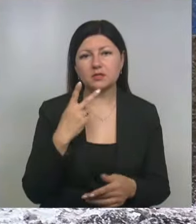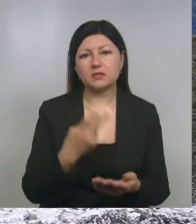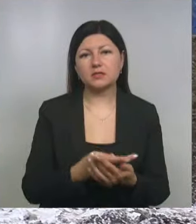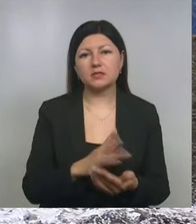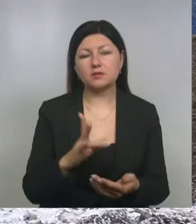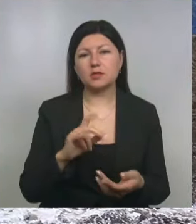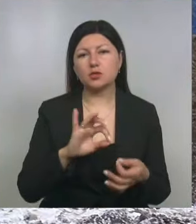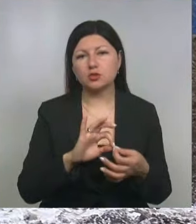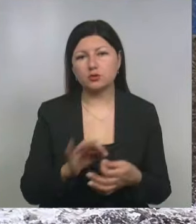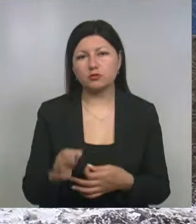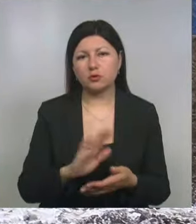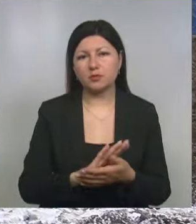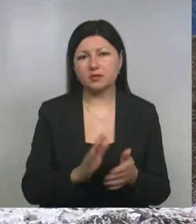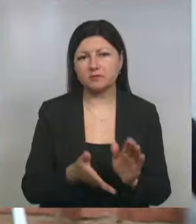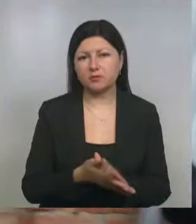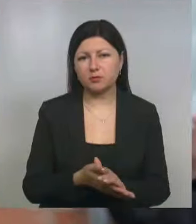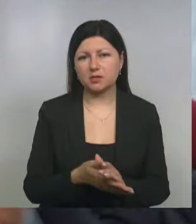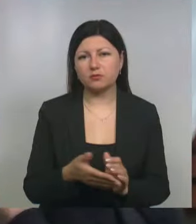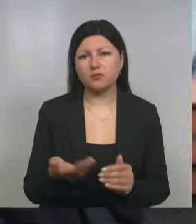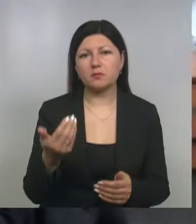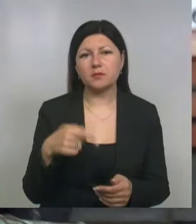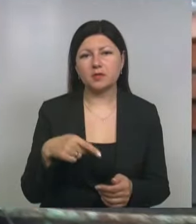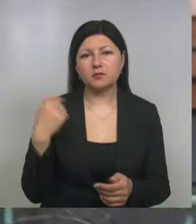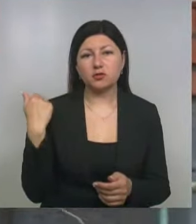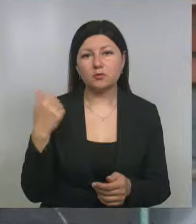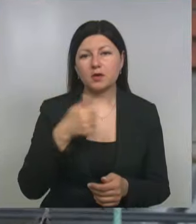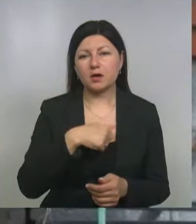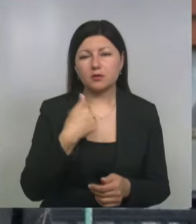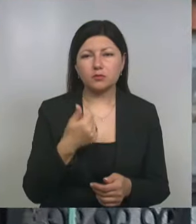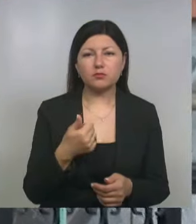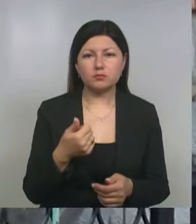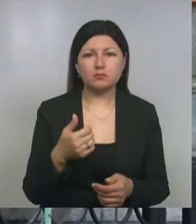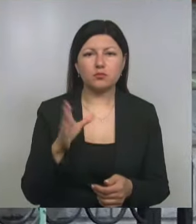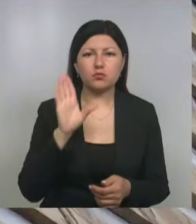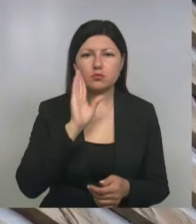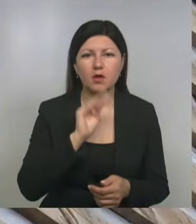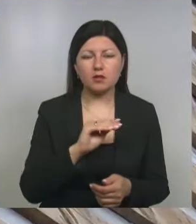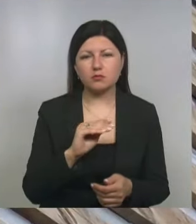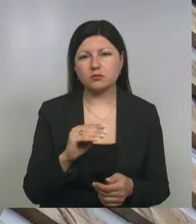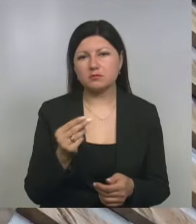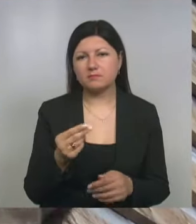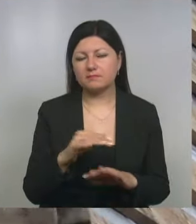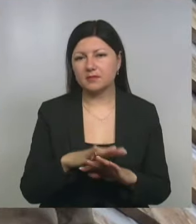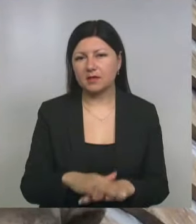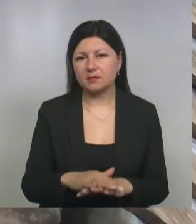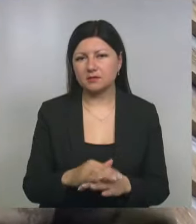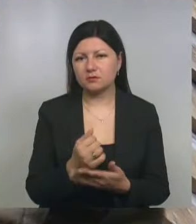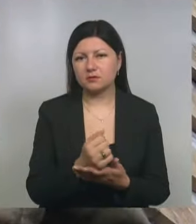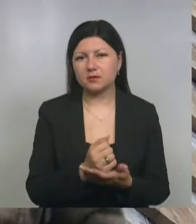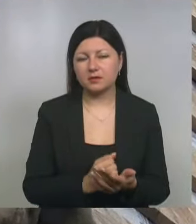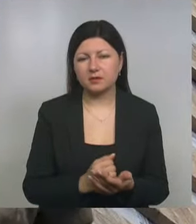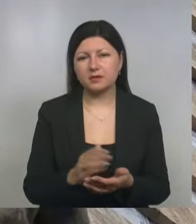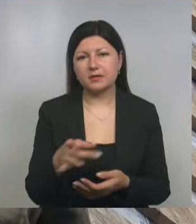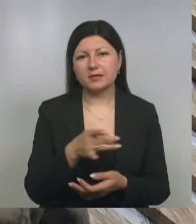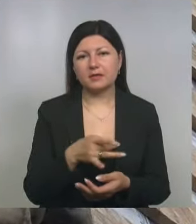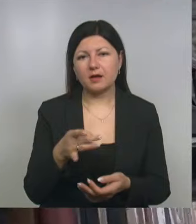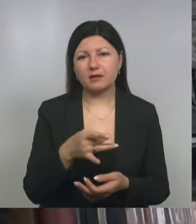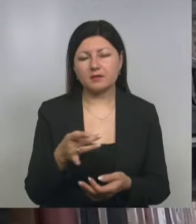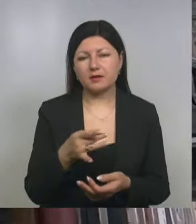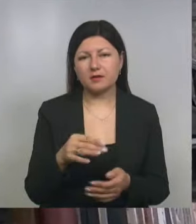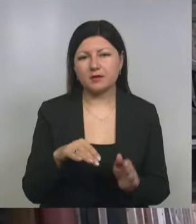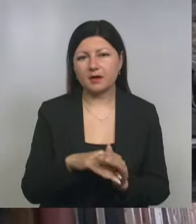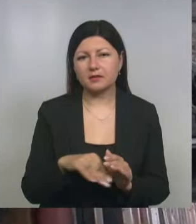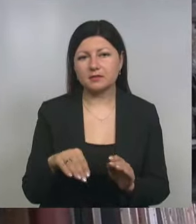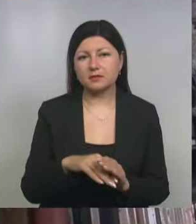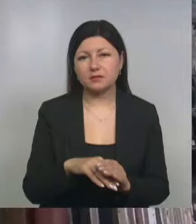на сложную оперативную обстановку, в минувшем году удалось сохранить сбалансированность и финансовую устойчивость региональной казны.